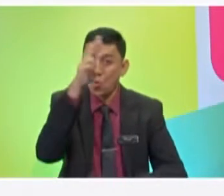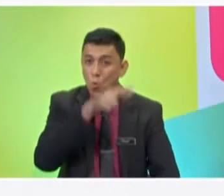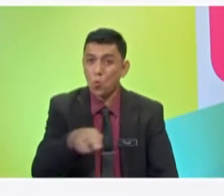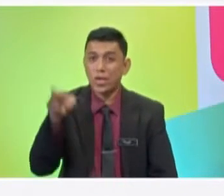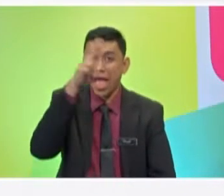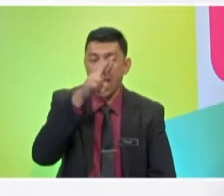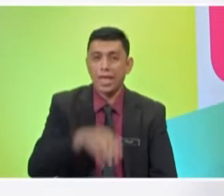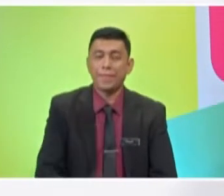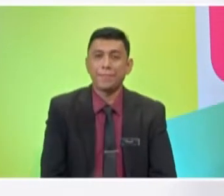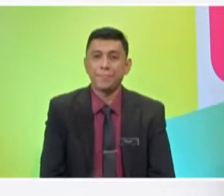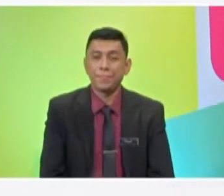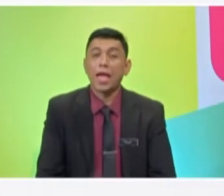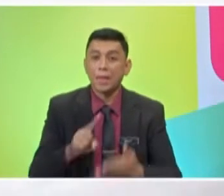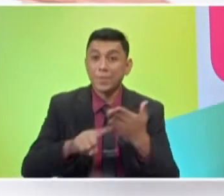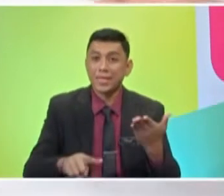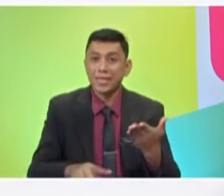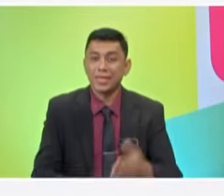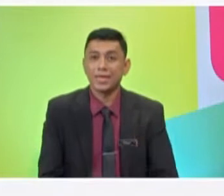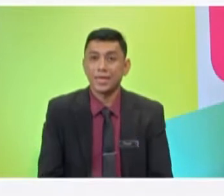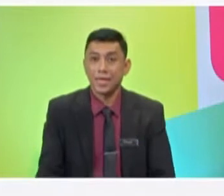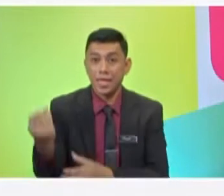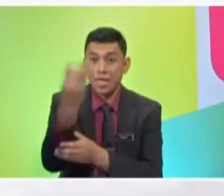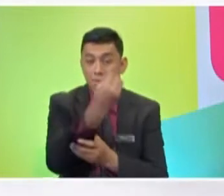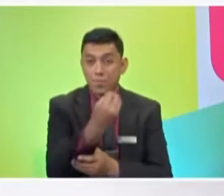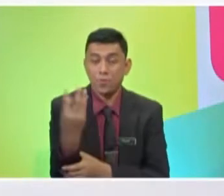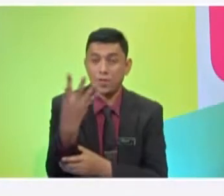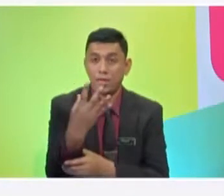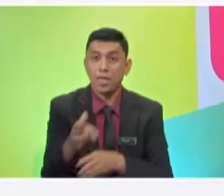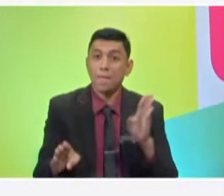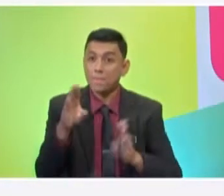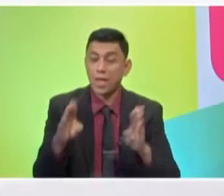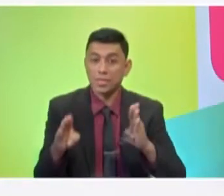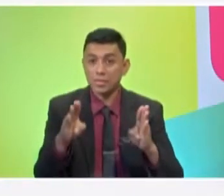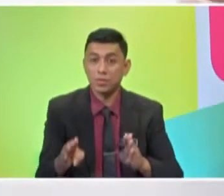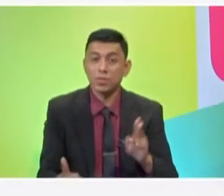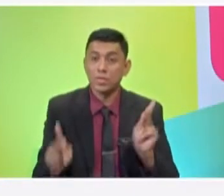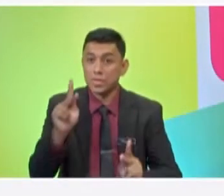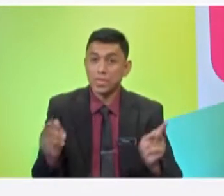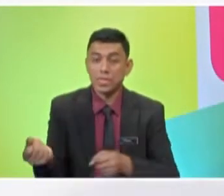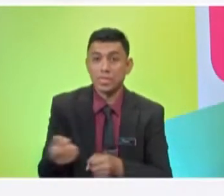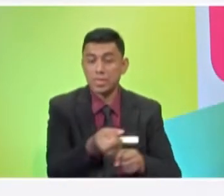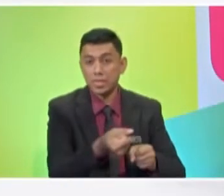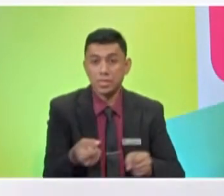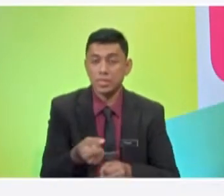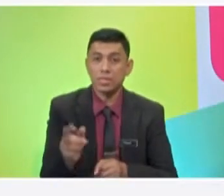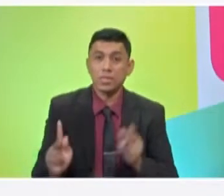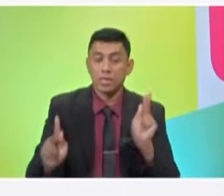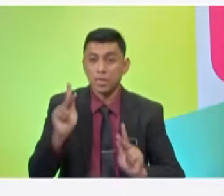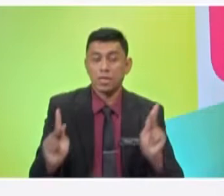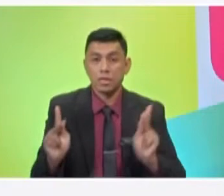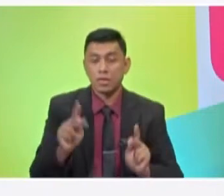yang selalu ada beroda empat. Apa dia? Ambulans, bas, kereta bomba, kereta.